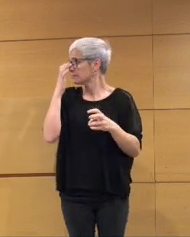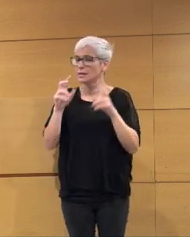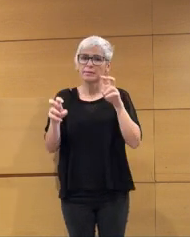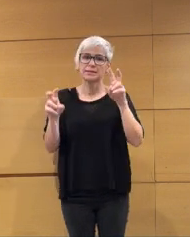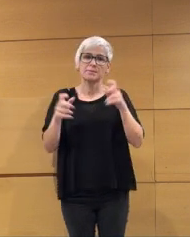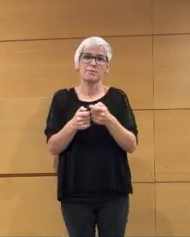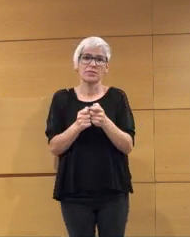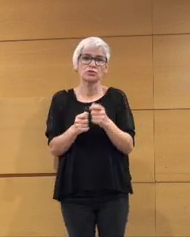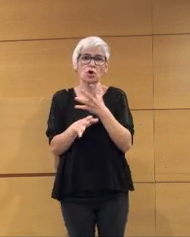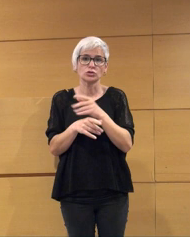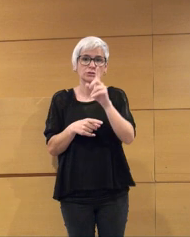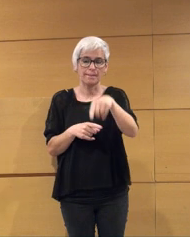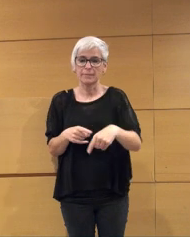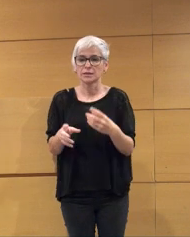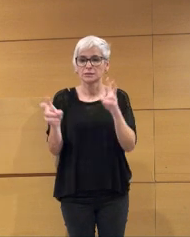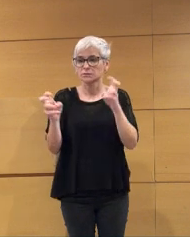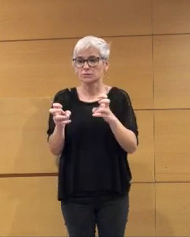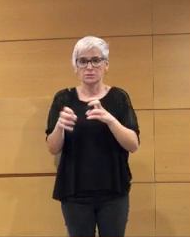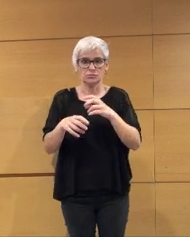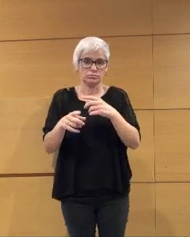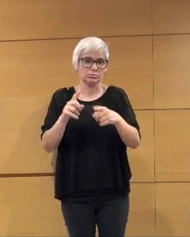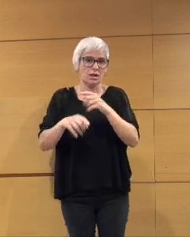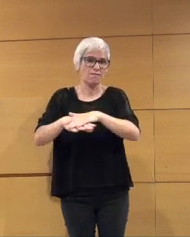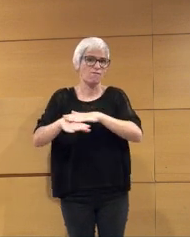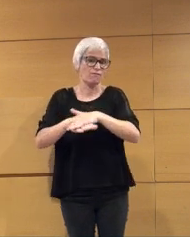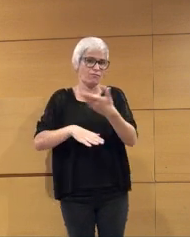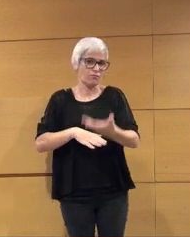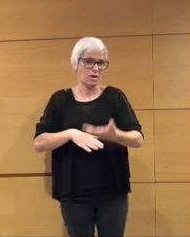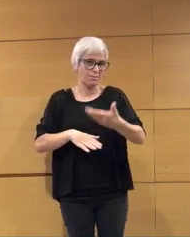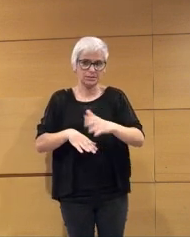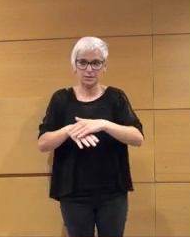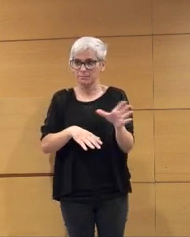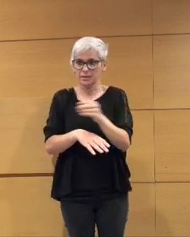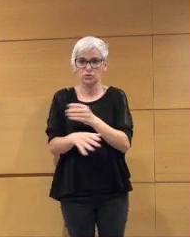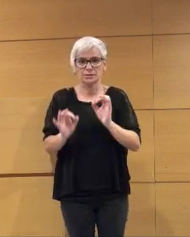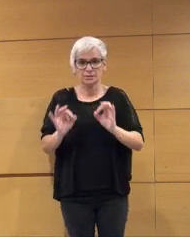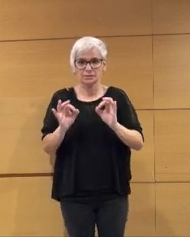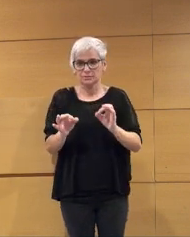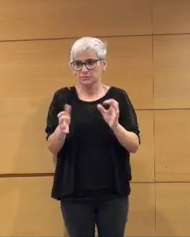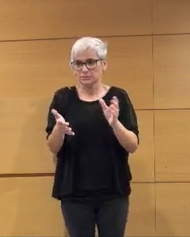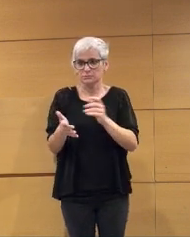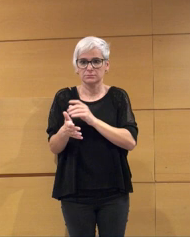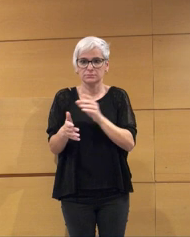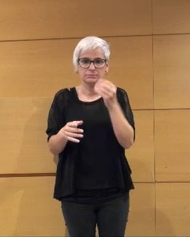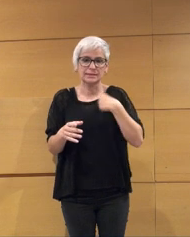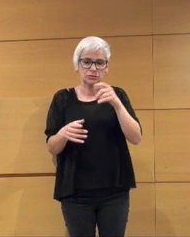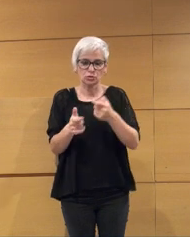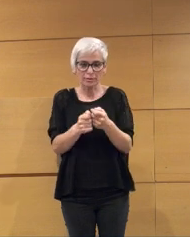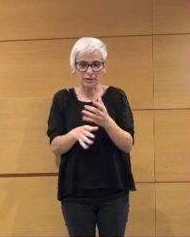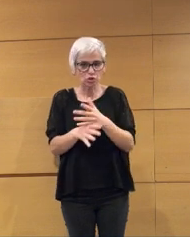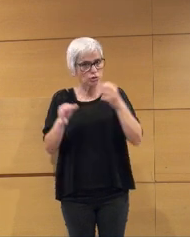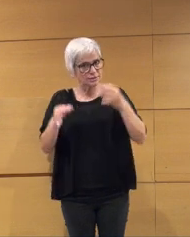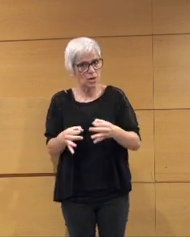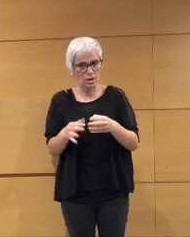videojocs. Els videojocs és un element fonamental per tots, però especialment pel jovent, no? És a dir, aquests videojocs han de